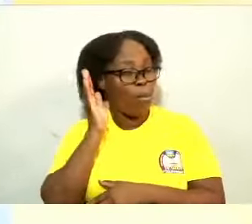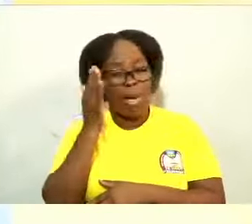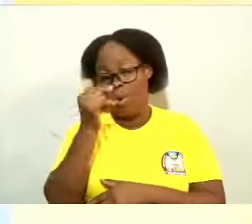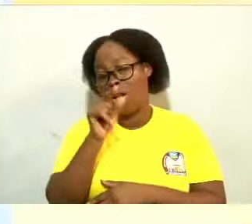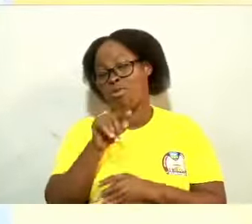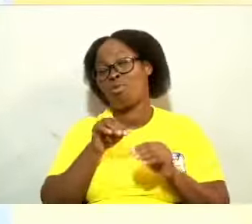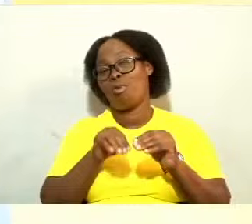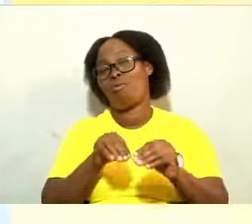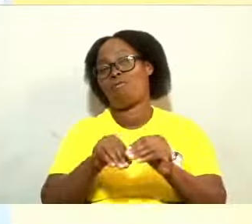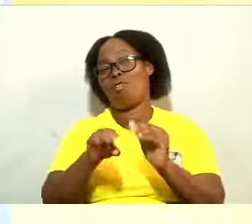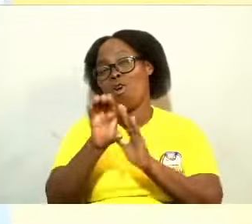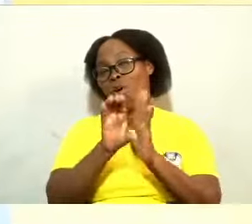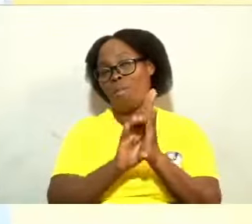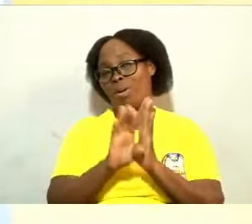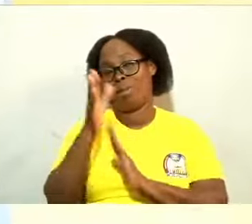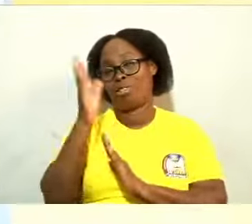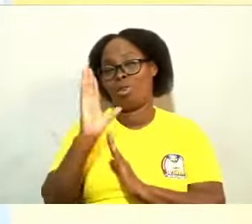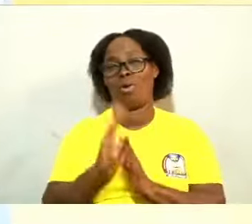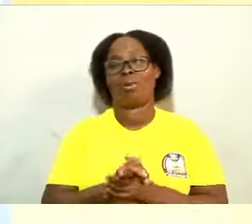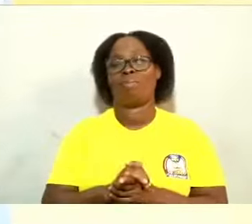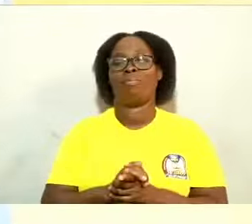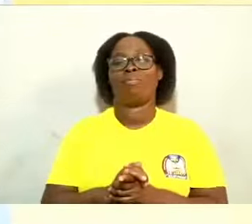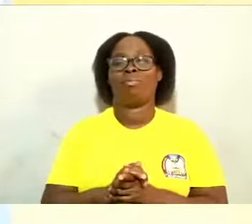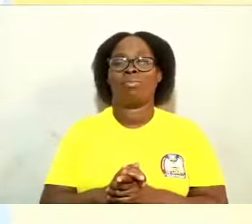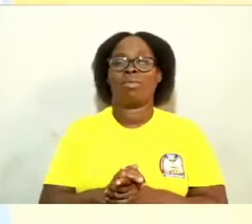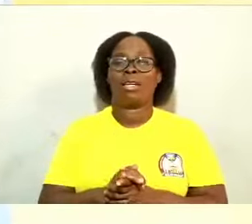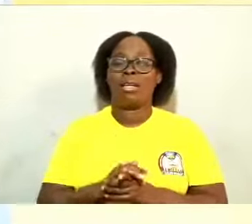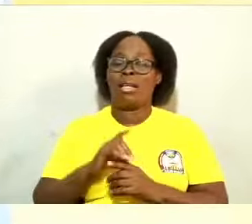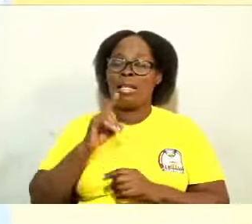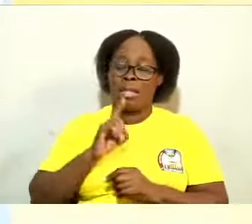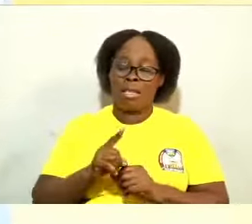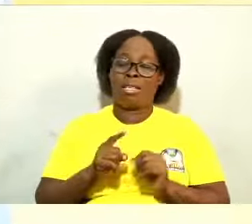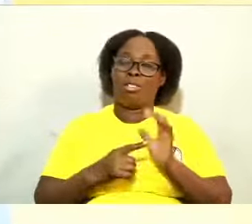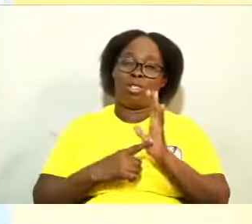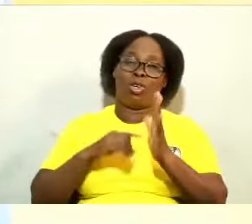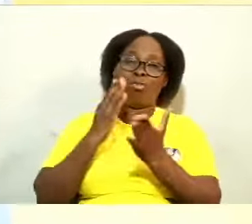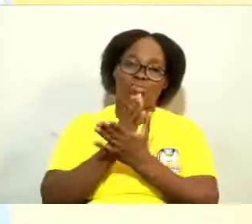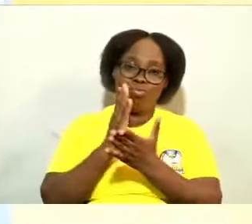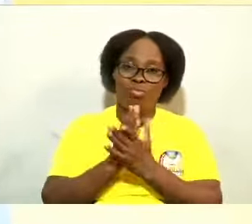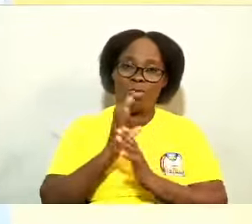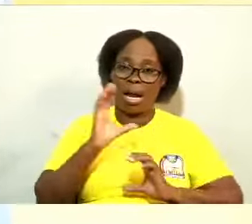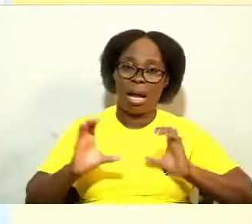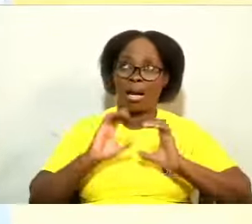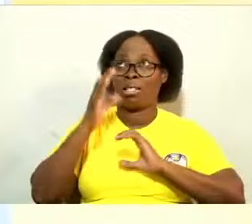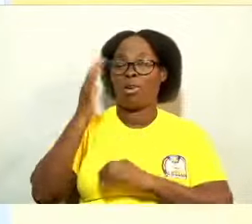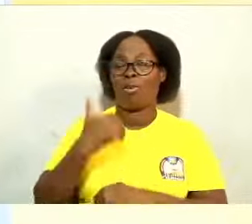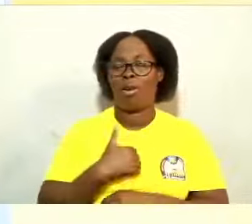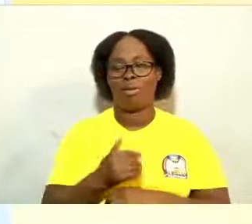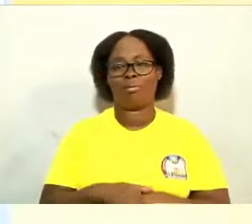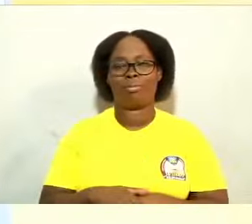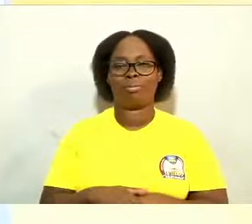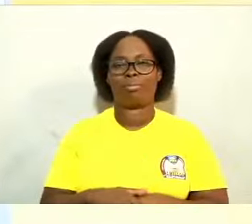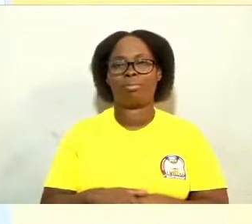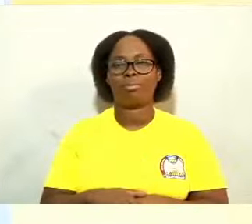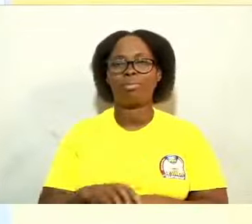kanuni za Mungu na tabia ya Mungu. Maana ndio reflection ya tabia ya Mungu. Kwa hiyo unayo, umebadilishwa. Je,